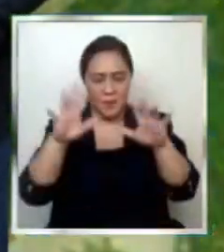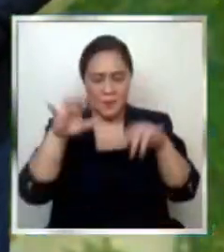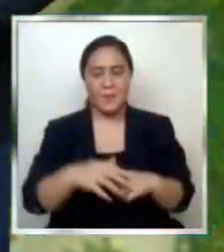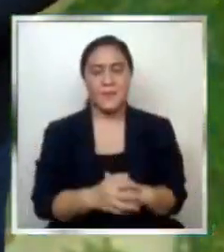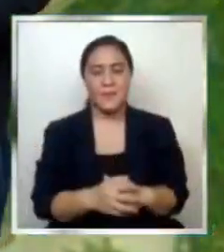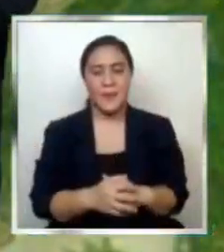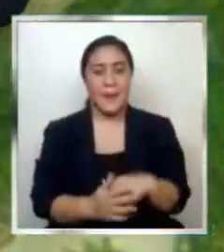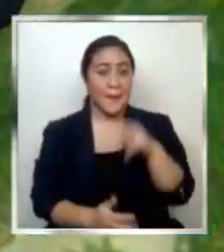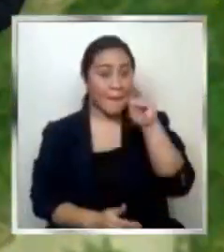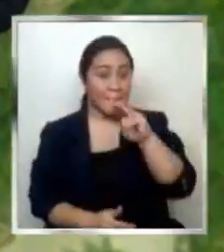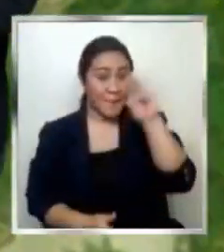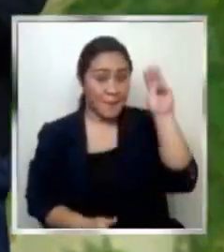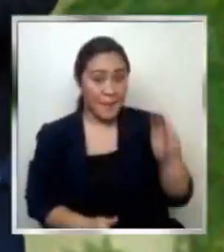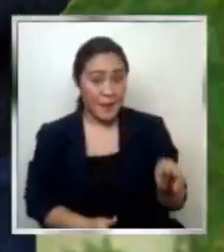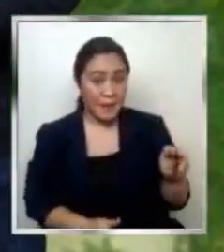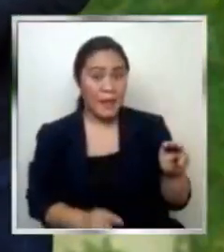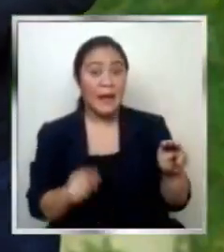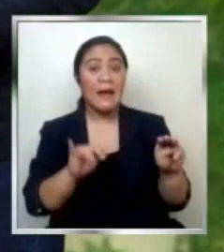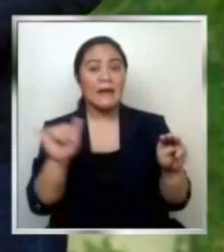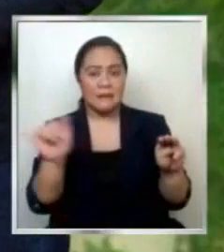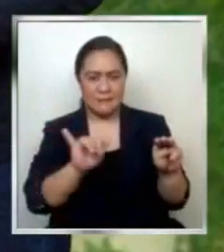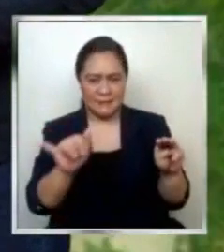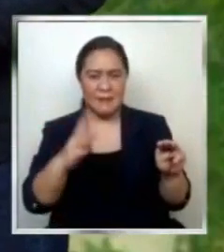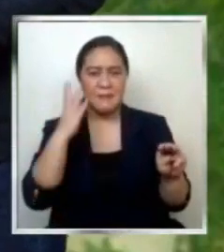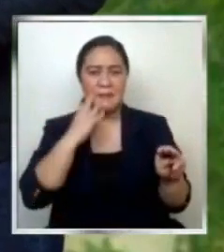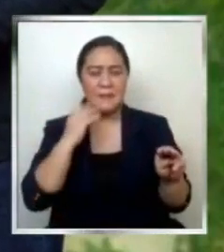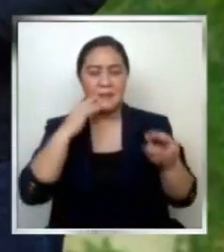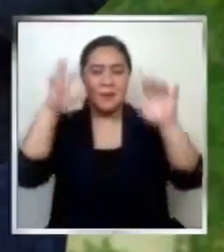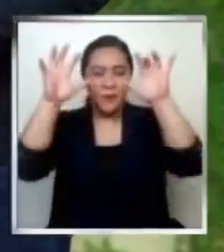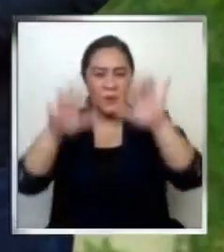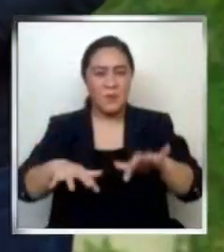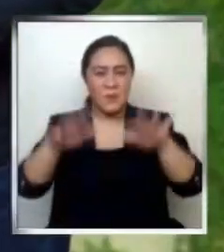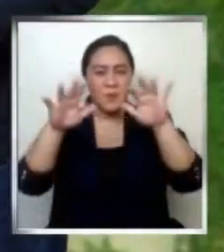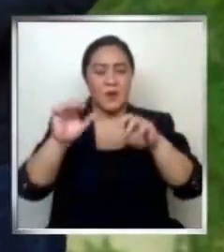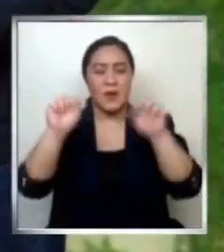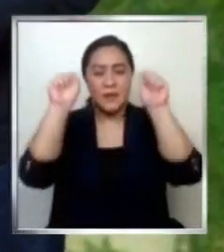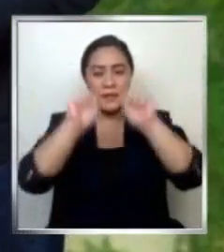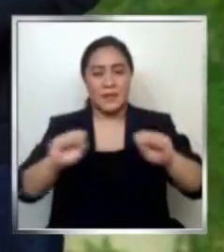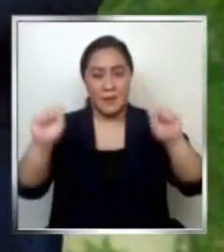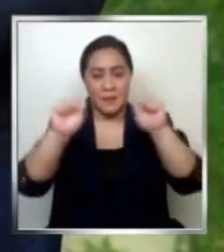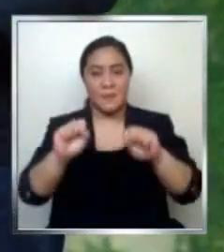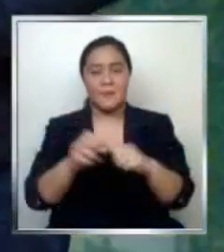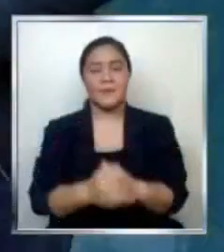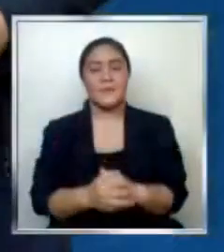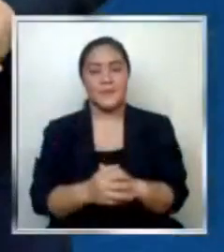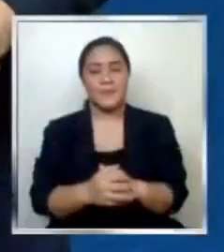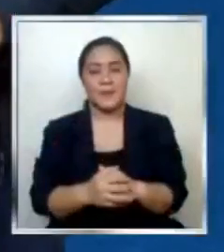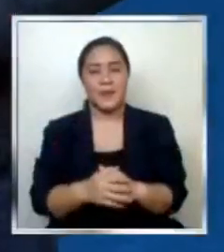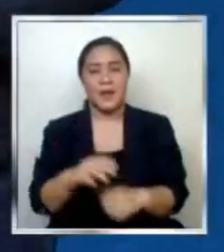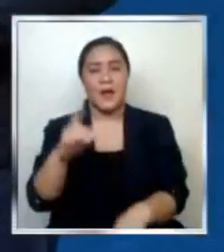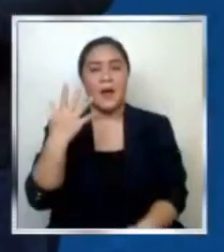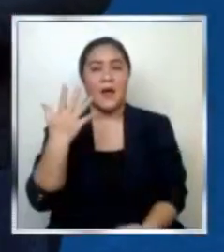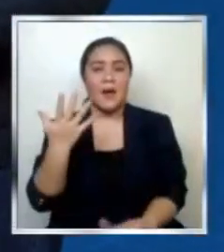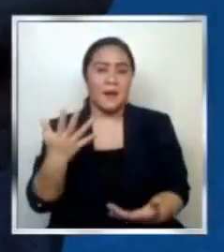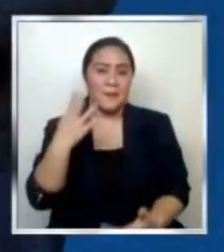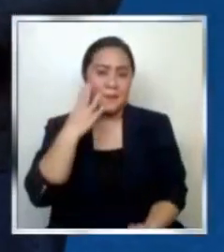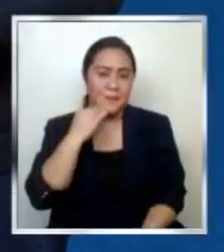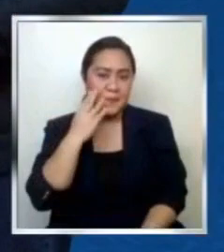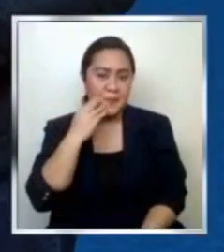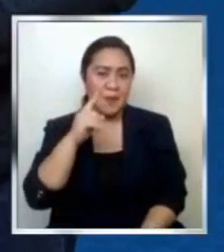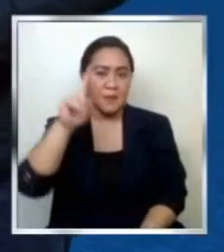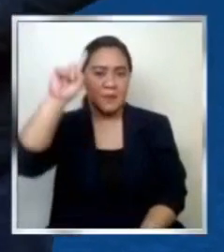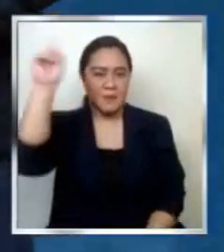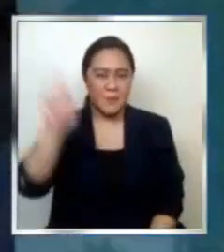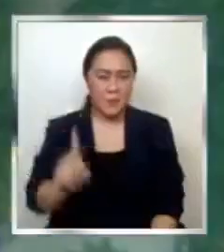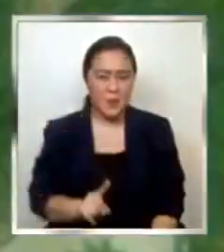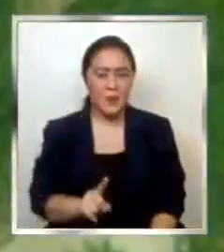chance rin po ng ulan pagdating sa hapon. Dito sa araw ng Sabado, posibleng ilang bahagi makakaranas ng thunderstorm. Pero